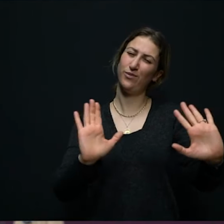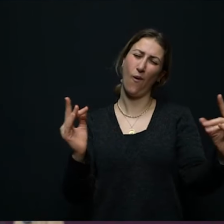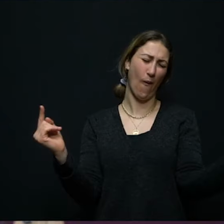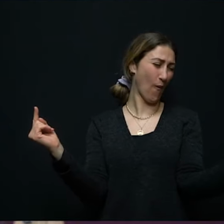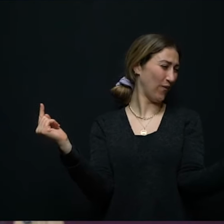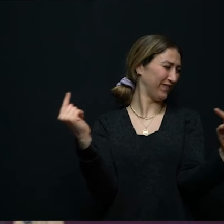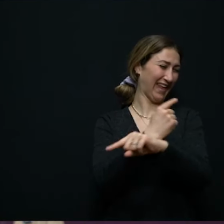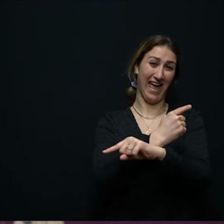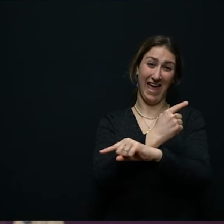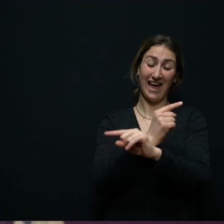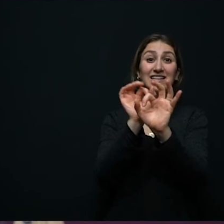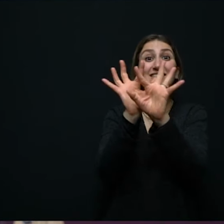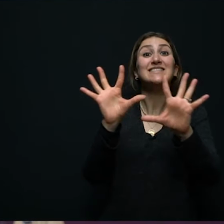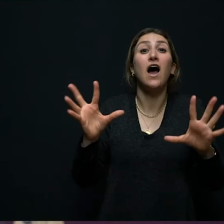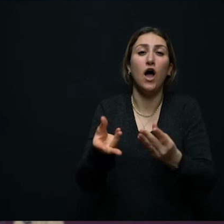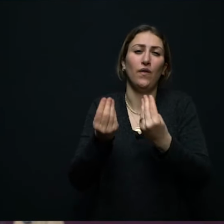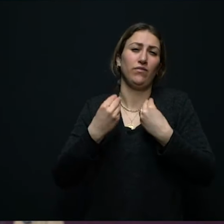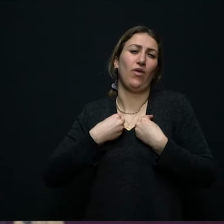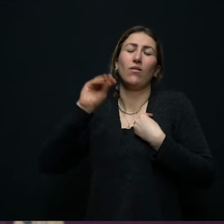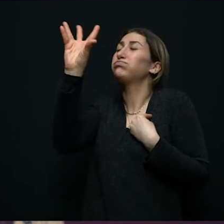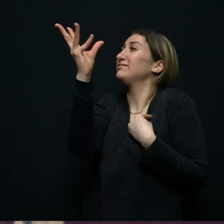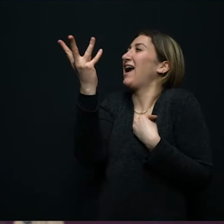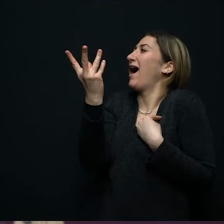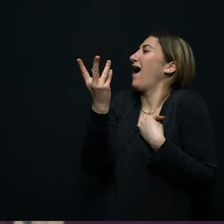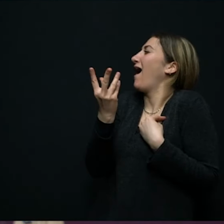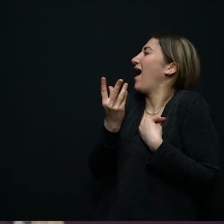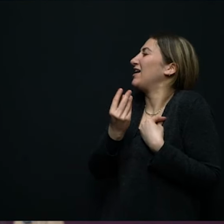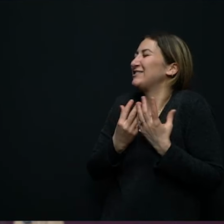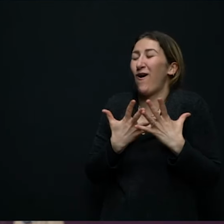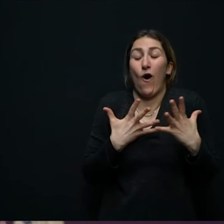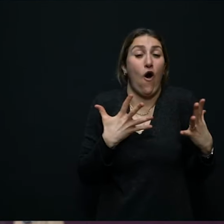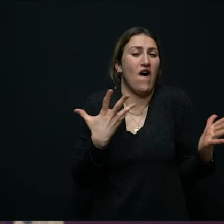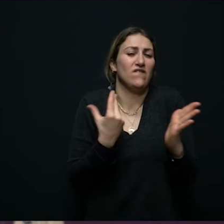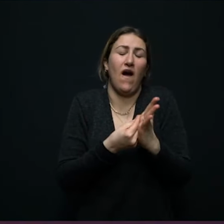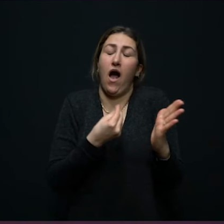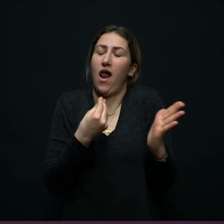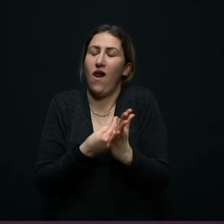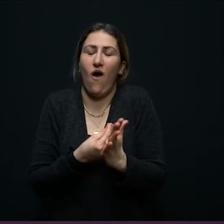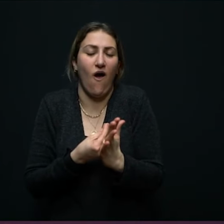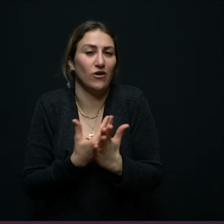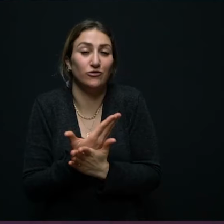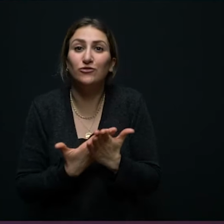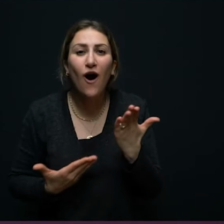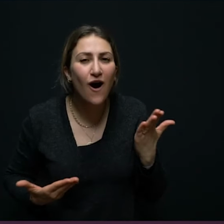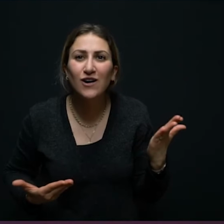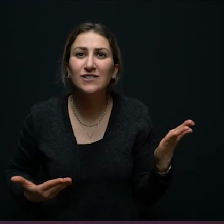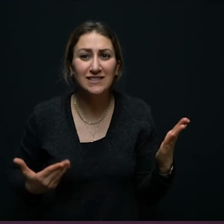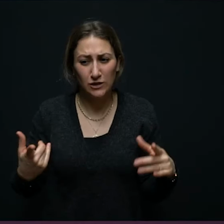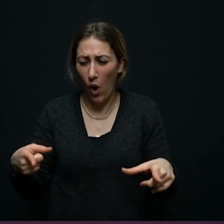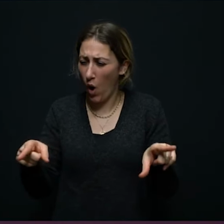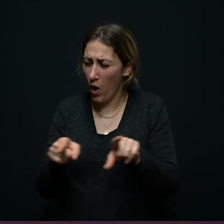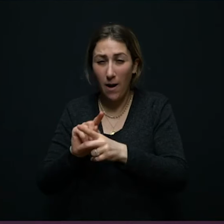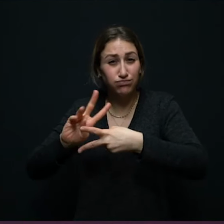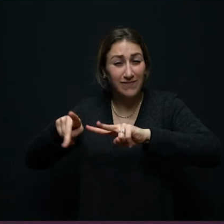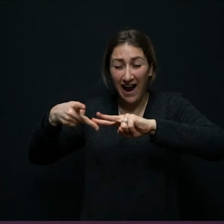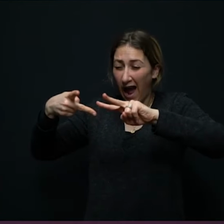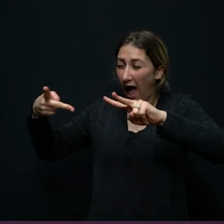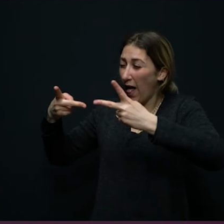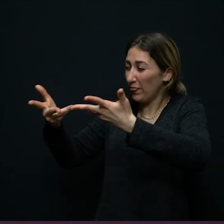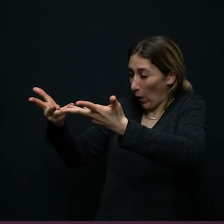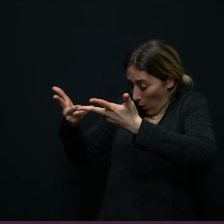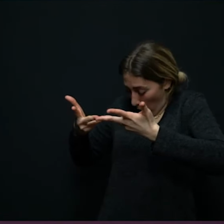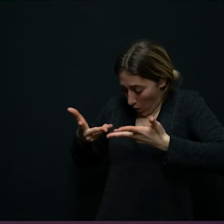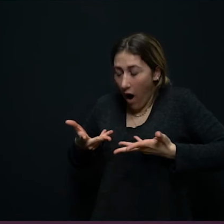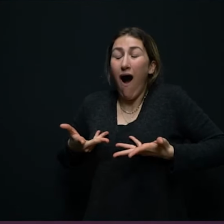lorsque tu verras la sainteté comme un privilège comme le cadeau ultime commencera à courir après cette sainteté